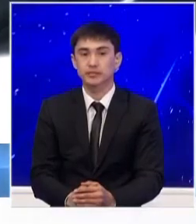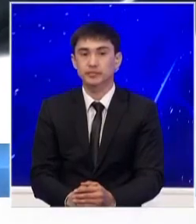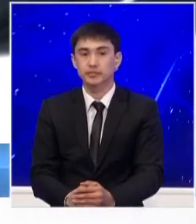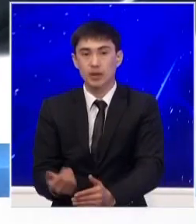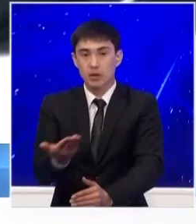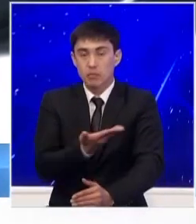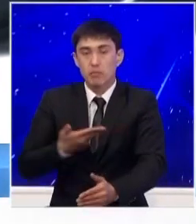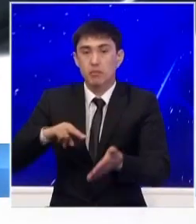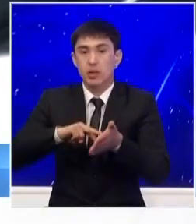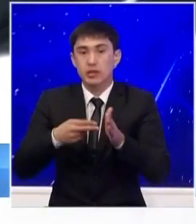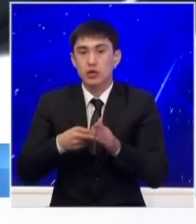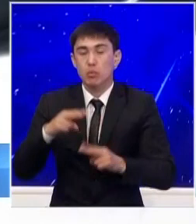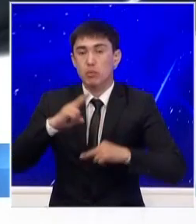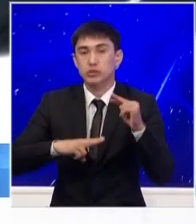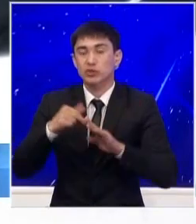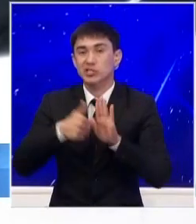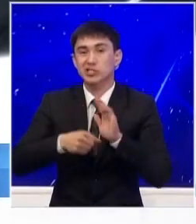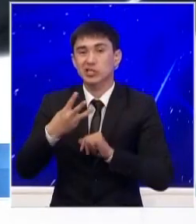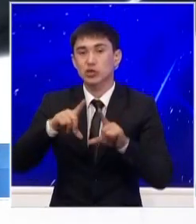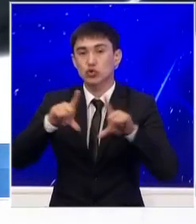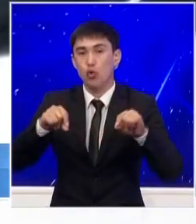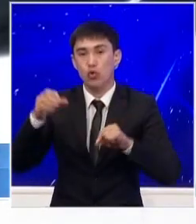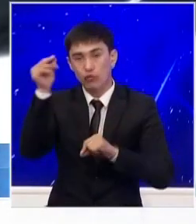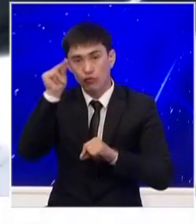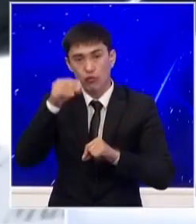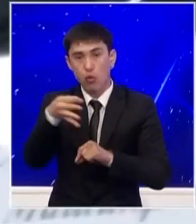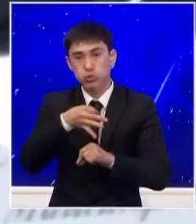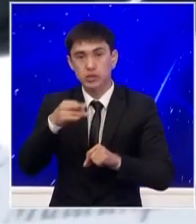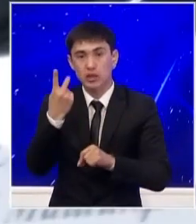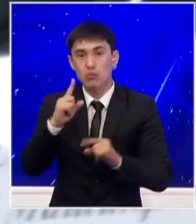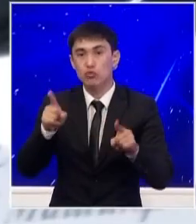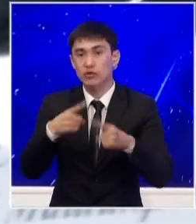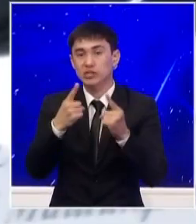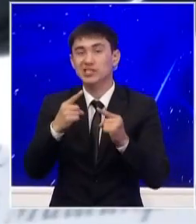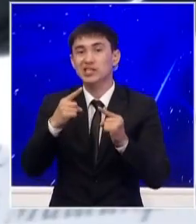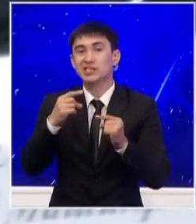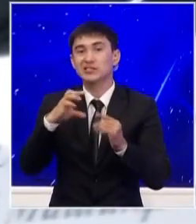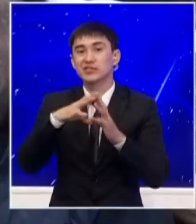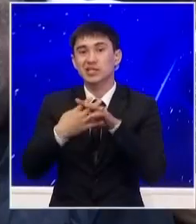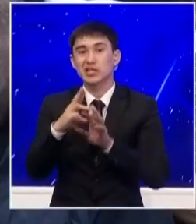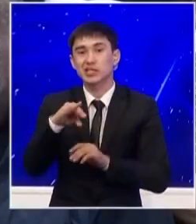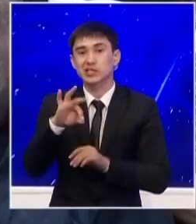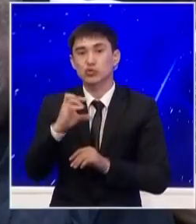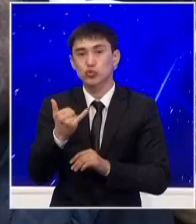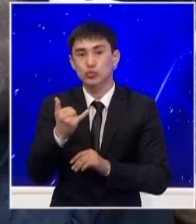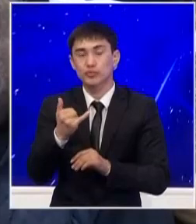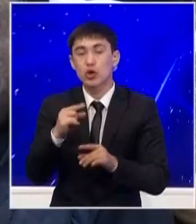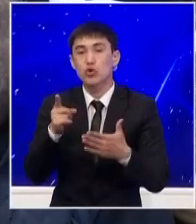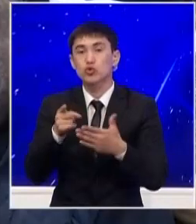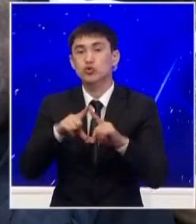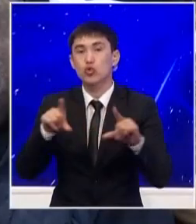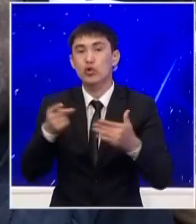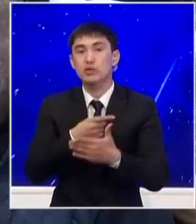Мы планируем построить 63 школы в области. Одна из них будет возводиться в селе Тескенсу. Школа имени